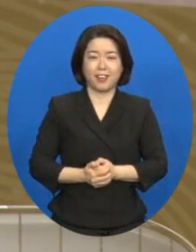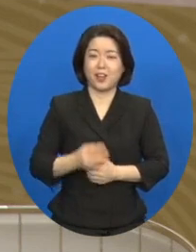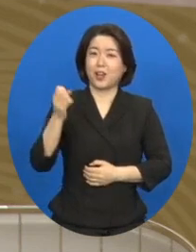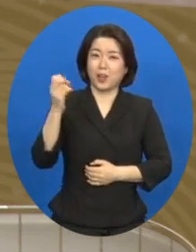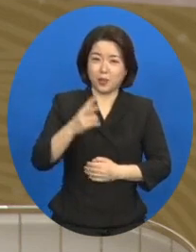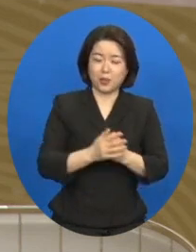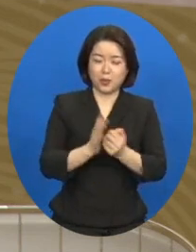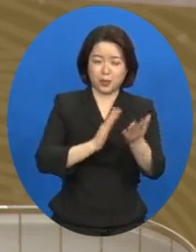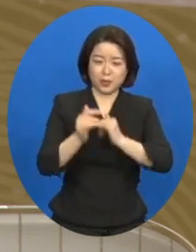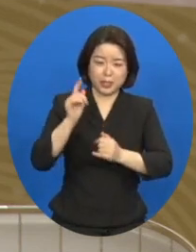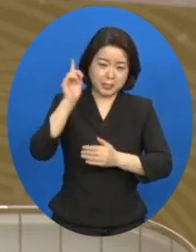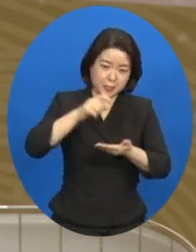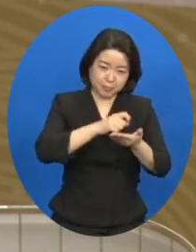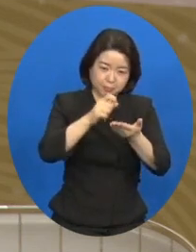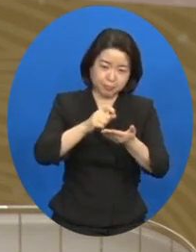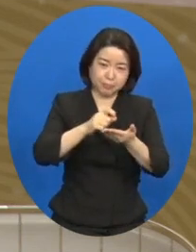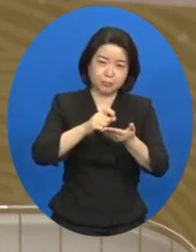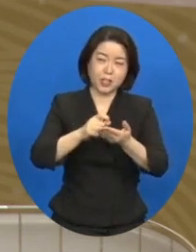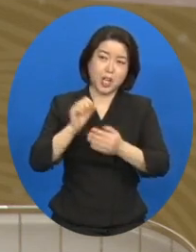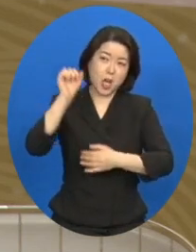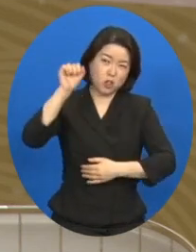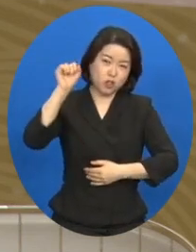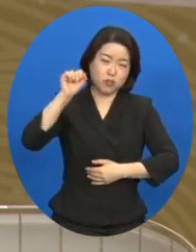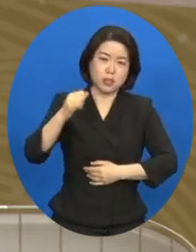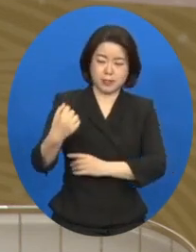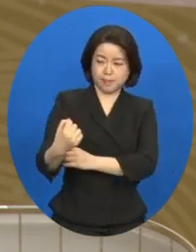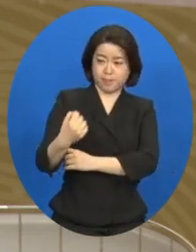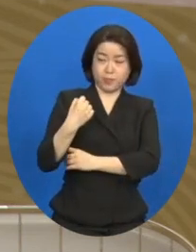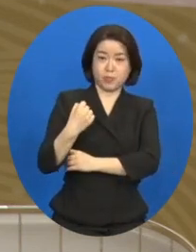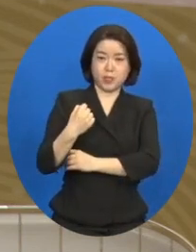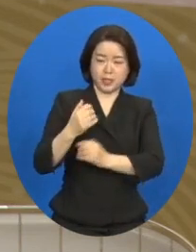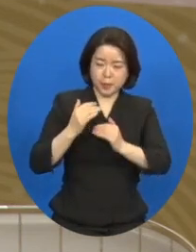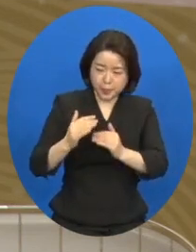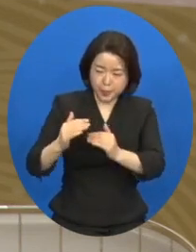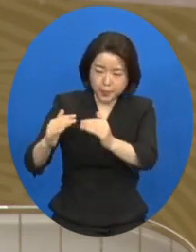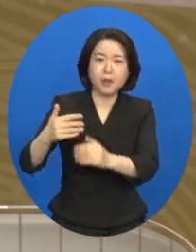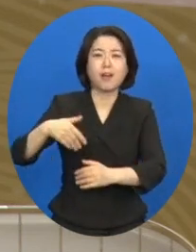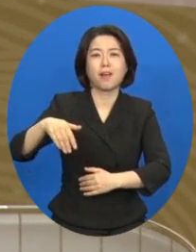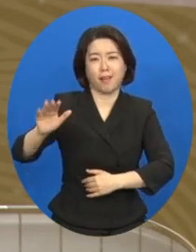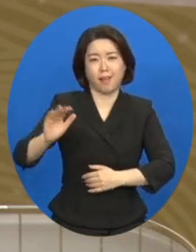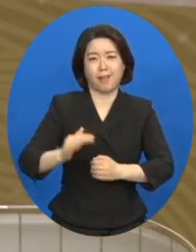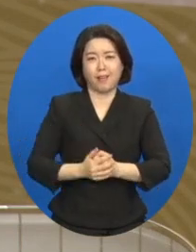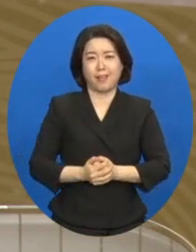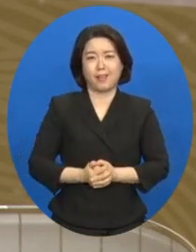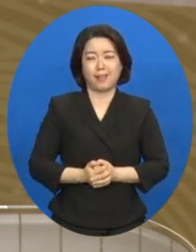다시 예수동행 운동을 정말 힘있게 하게 된 거예요.